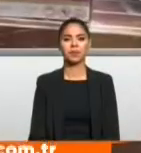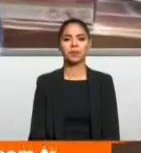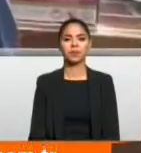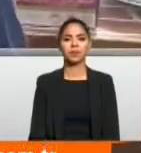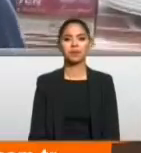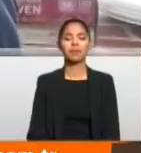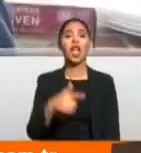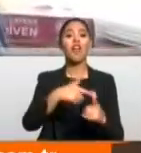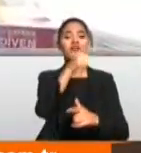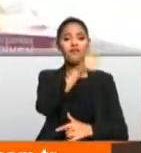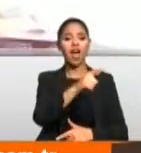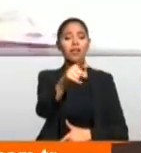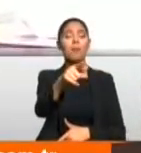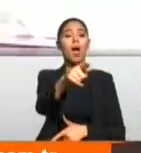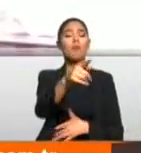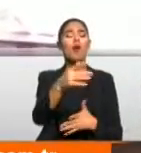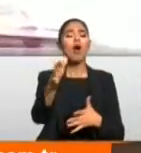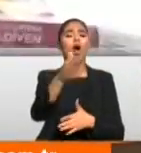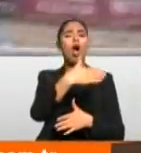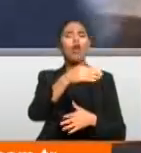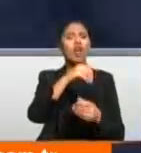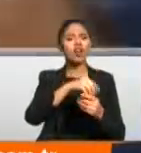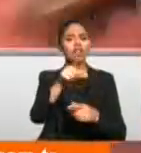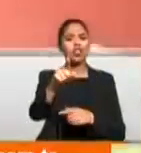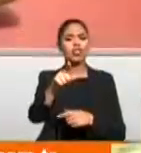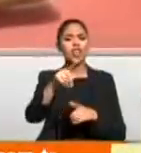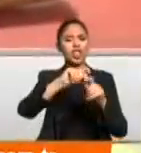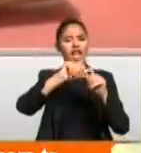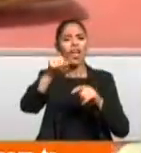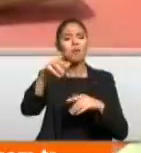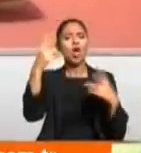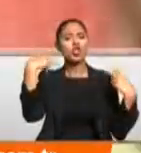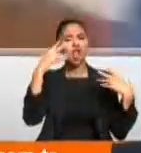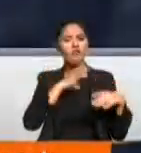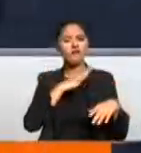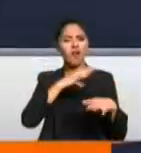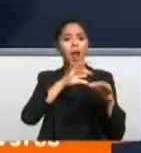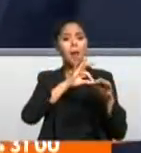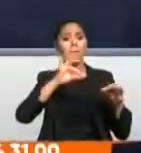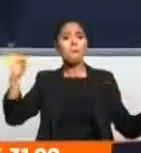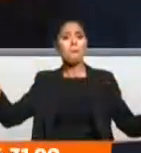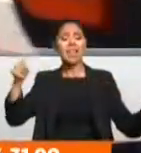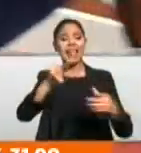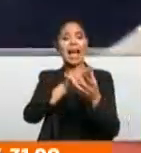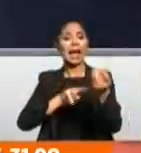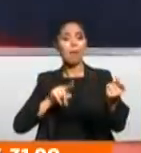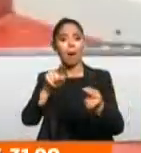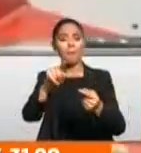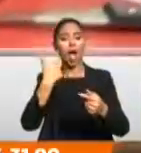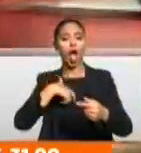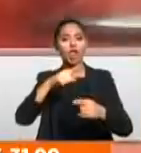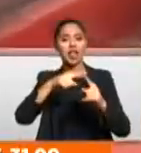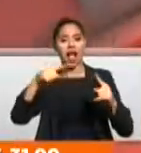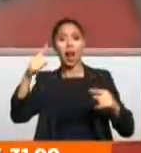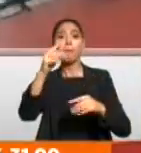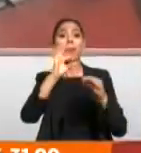Fatma Hanım ocak başında tam anlamıyla şov yapıyor. İşte onlardan biri metreli kebap. Biz de tabii bahane bulmaya çalışıyoruz. Bakalım hakikaten